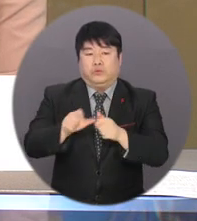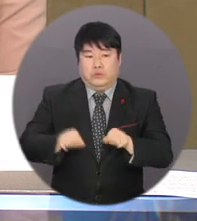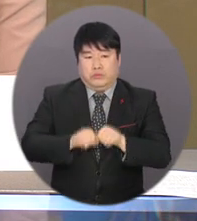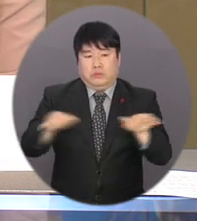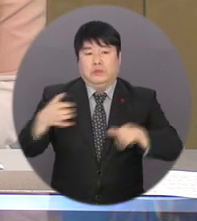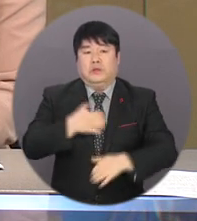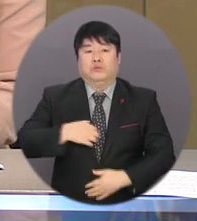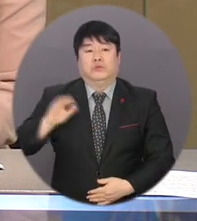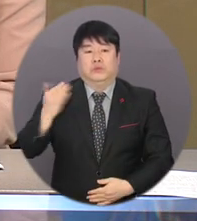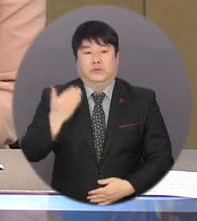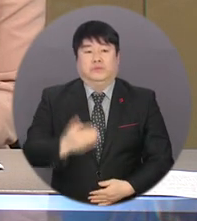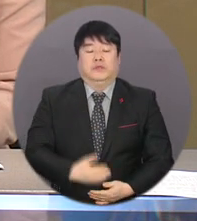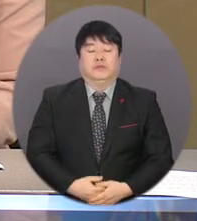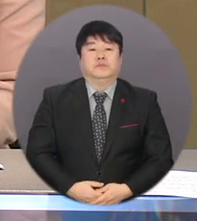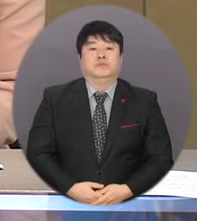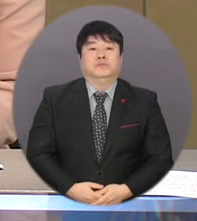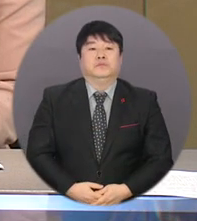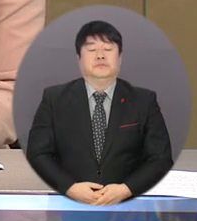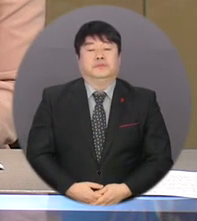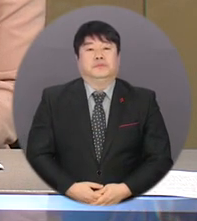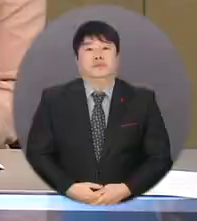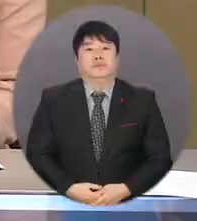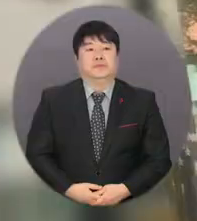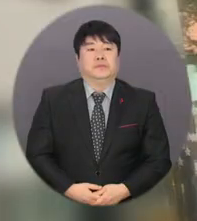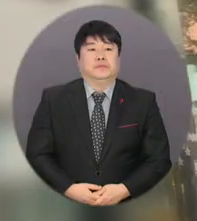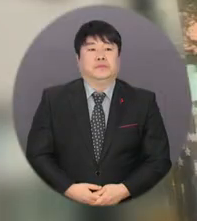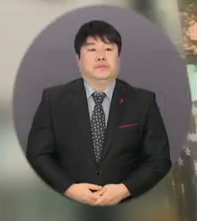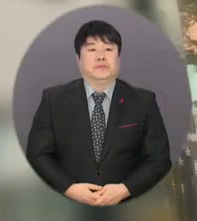우려됩니다 이게 상 기자가 보도합니다